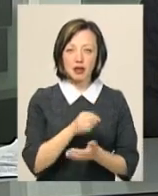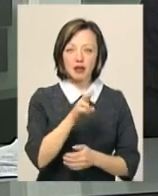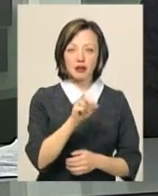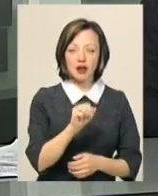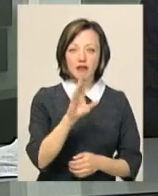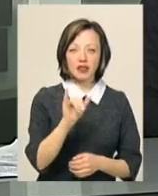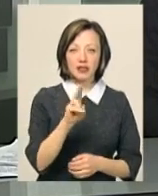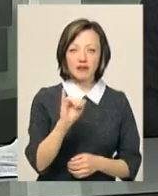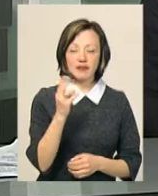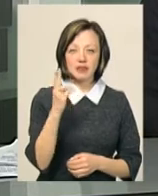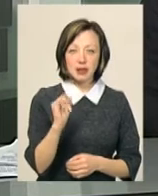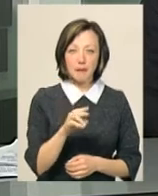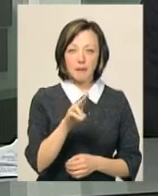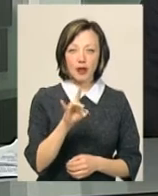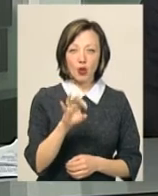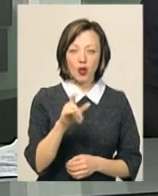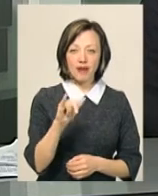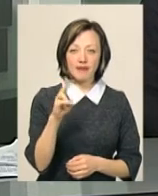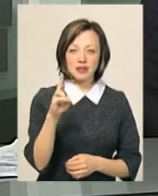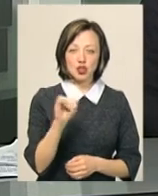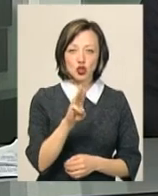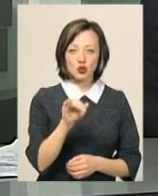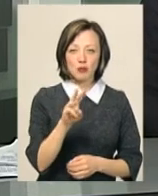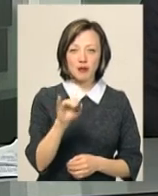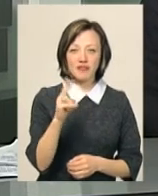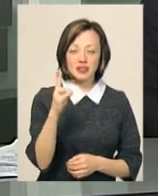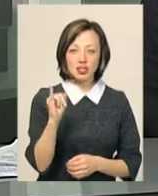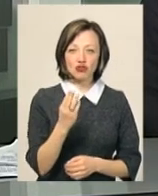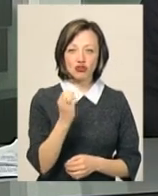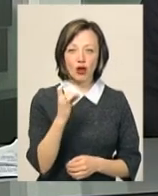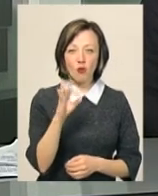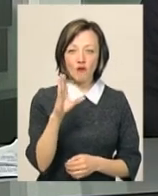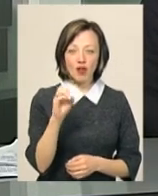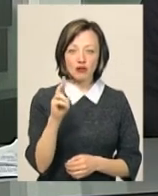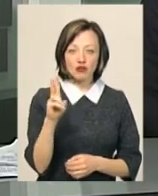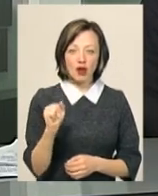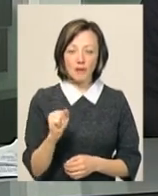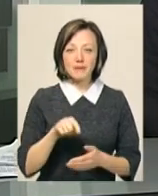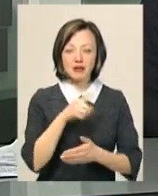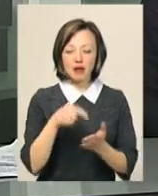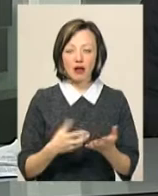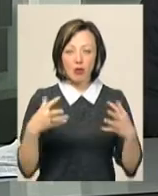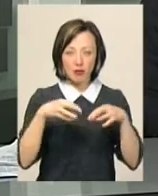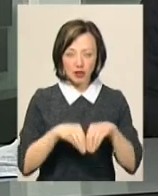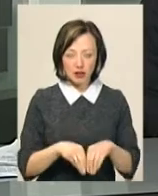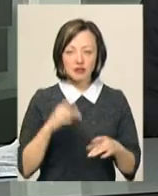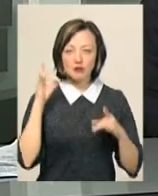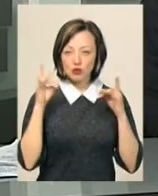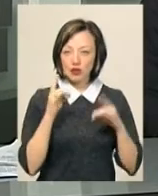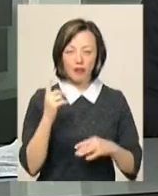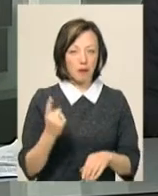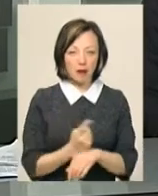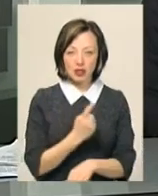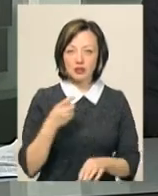Давидківці, Пирогівці, Шумівці та Шаровечка. Питання об'єднання цих сіл з містом в єдину громаду звучить не вперше. У